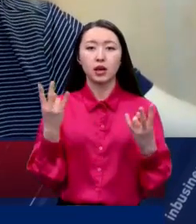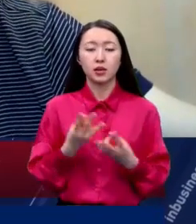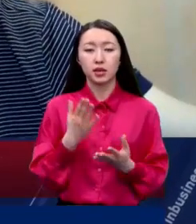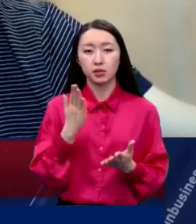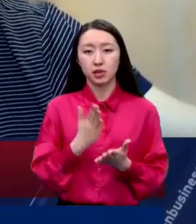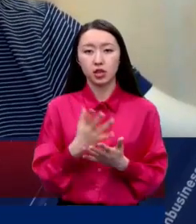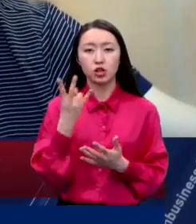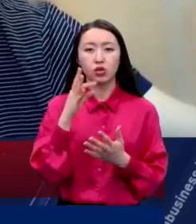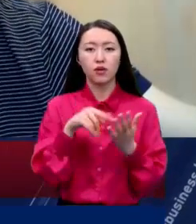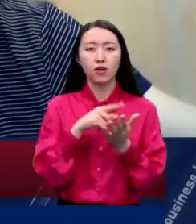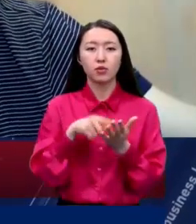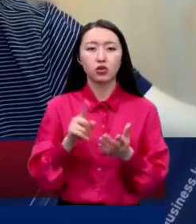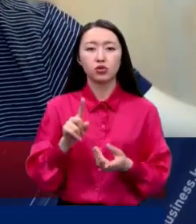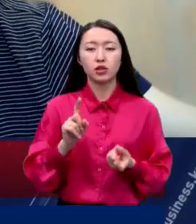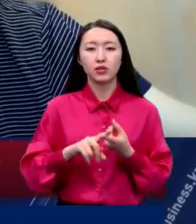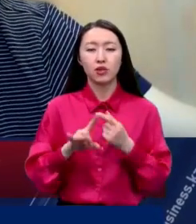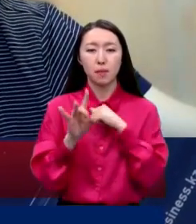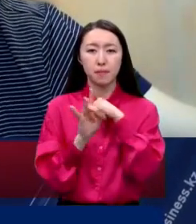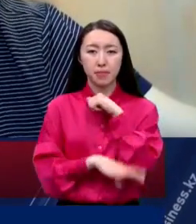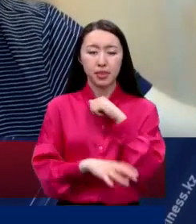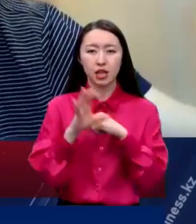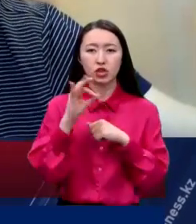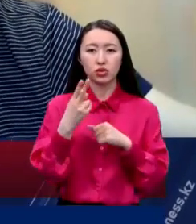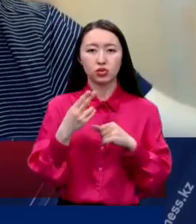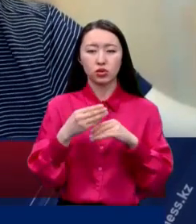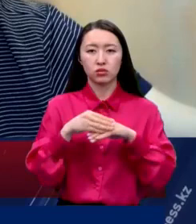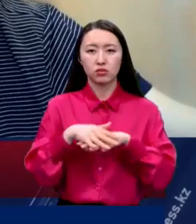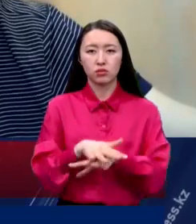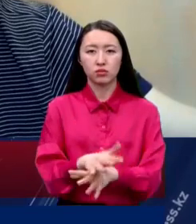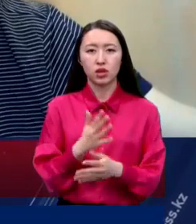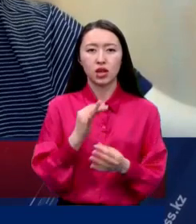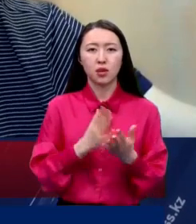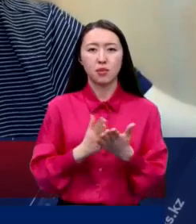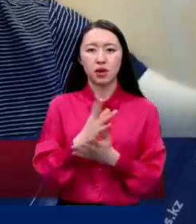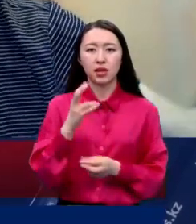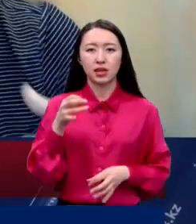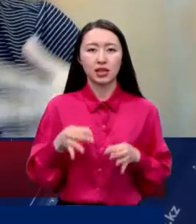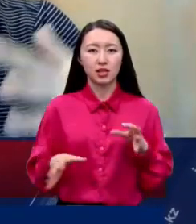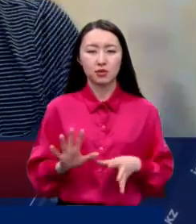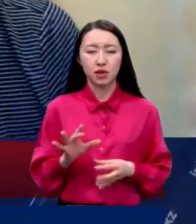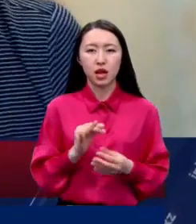в том, что, учитывая бедность, социальное расслоение, политическую несправедливость, политическая